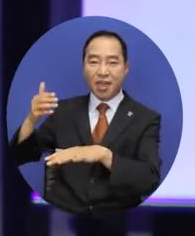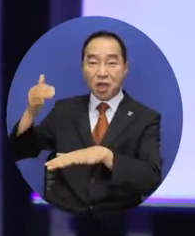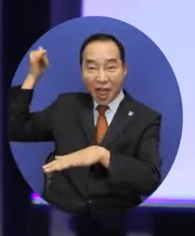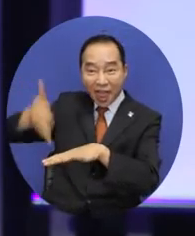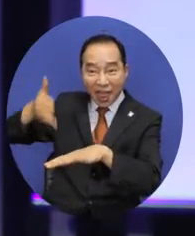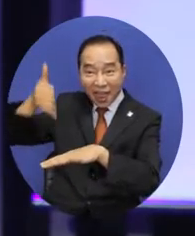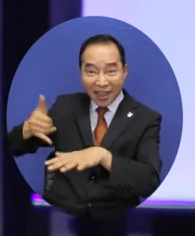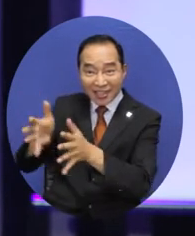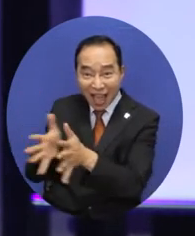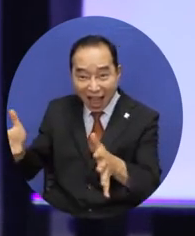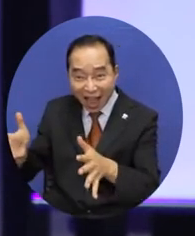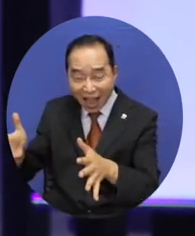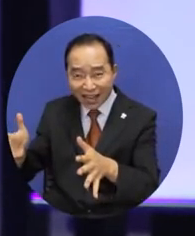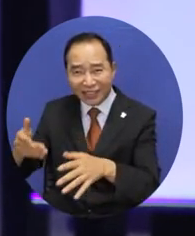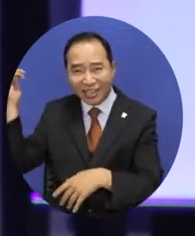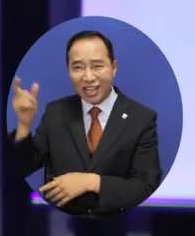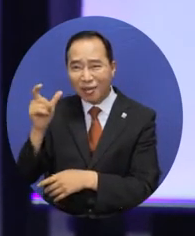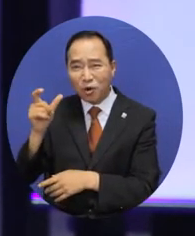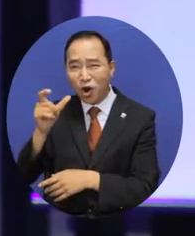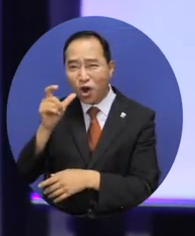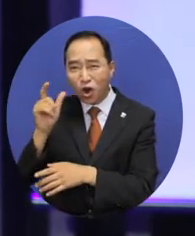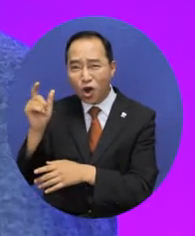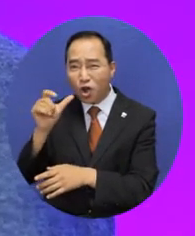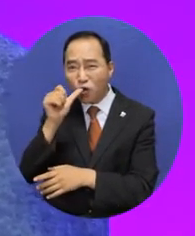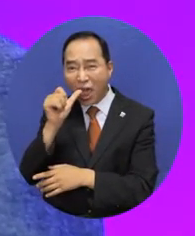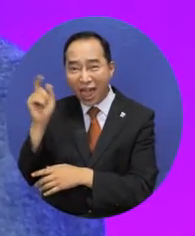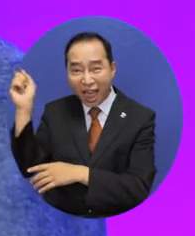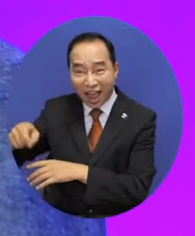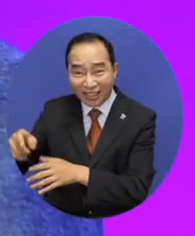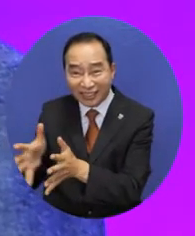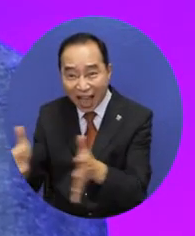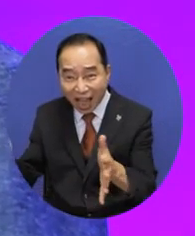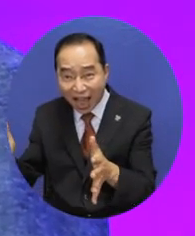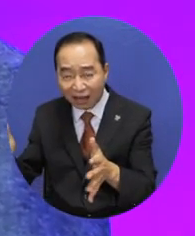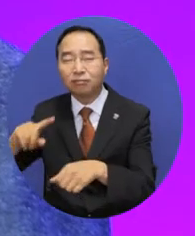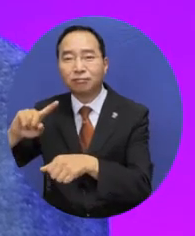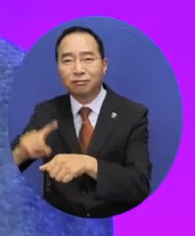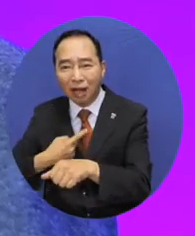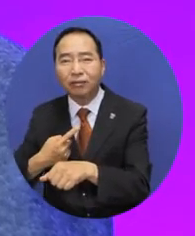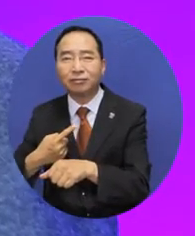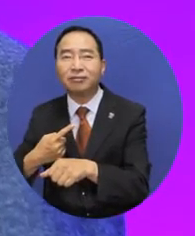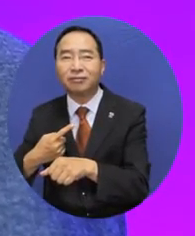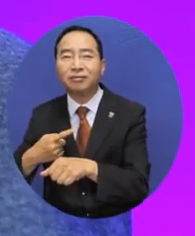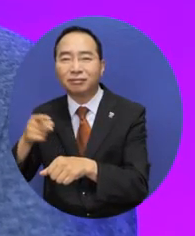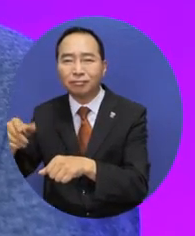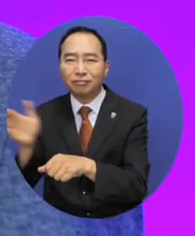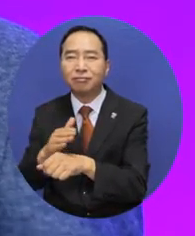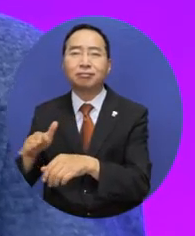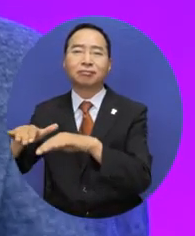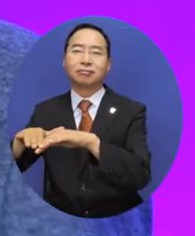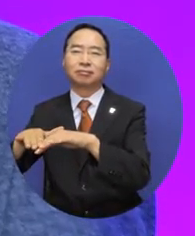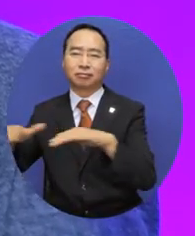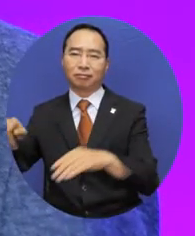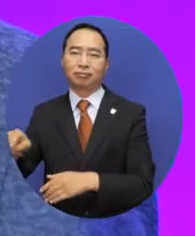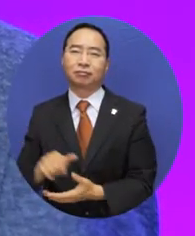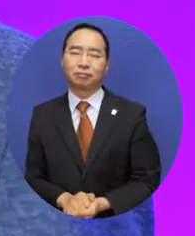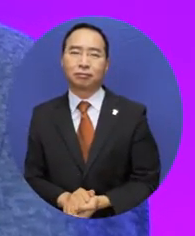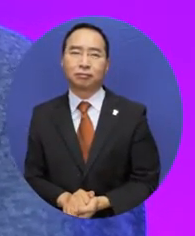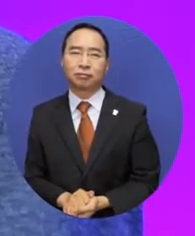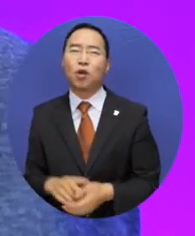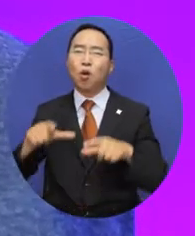봅니다. 그러니까 여태까지는 많은 학자들이 농경사회부터 불평등 사회가 시작됐고 신분사회가